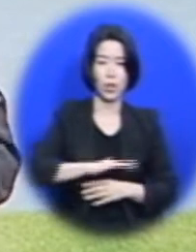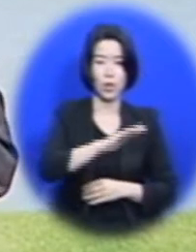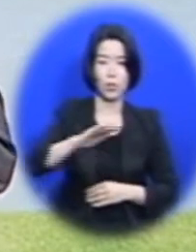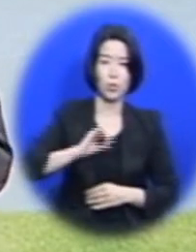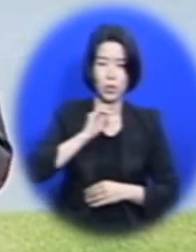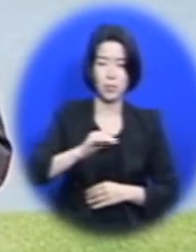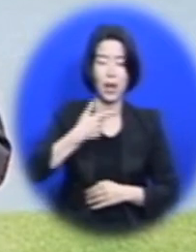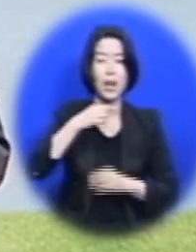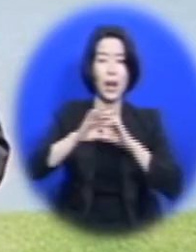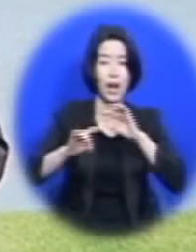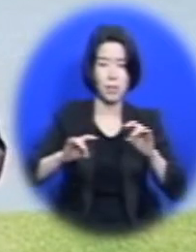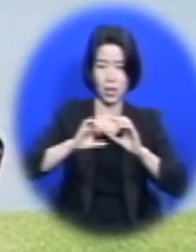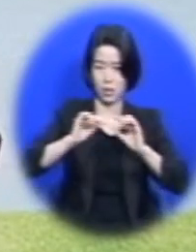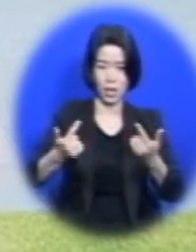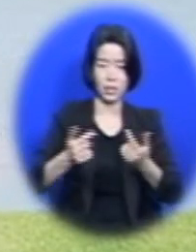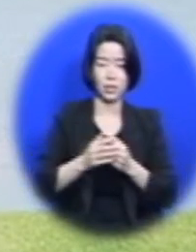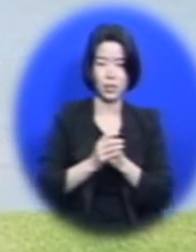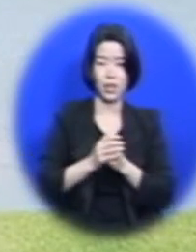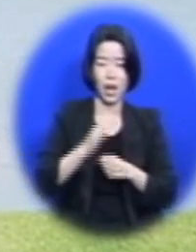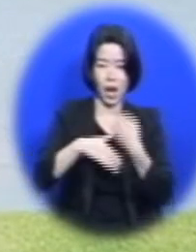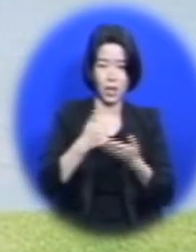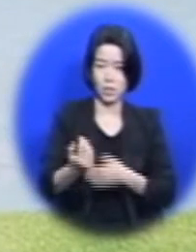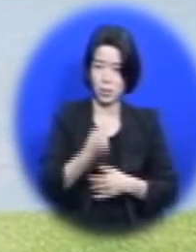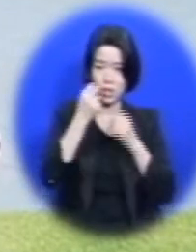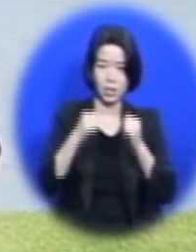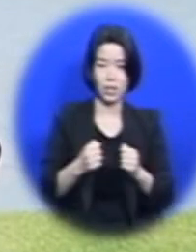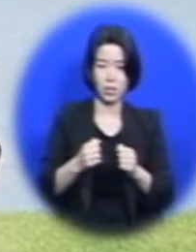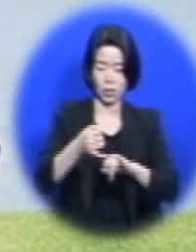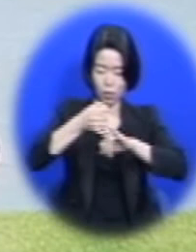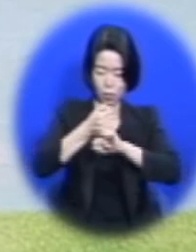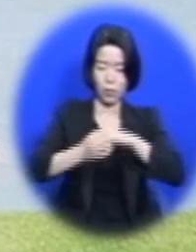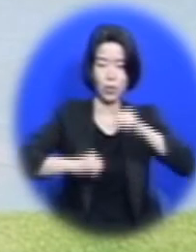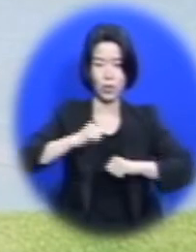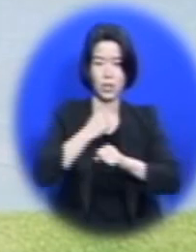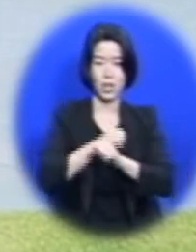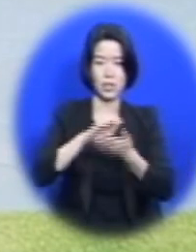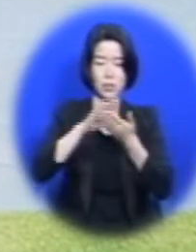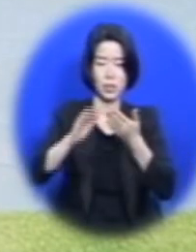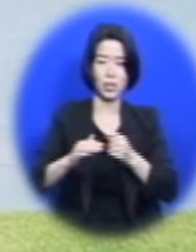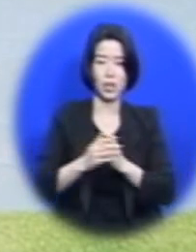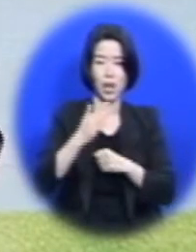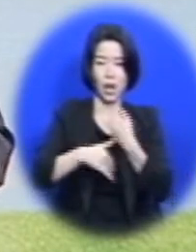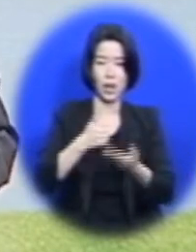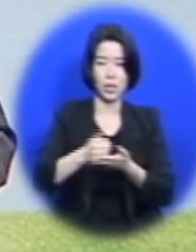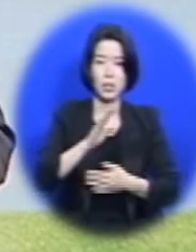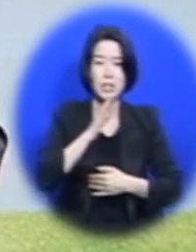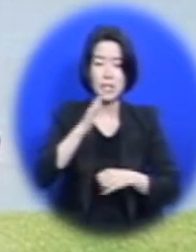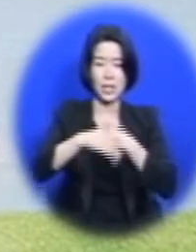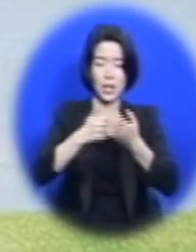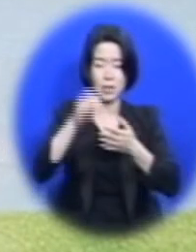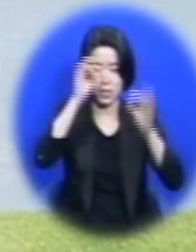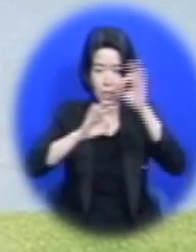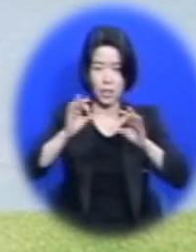우리만 갈망하는 게 아닙니다. 하나님은 살아계셔서 반드시 역사하십니다. 하나님은 진짜 하나님을